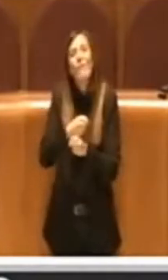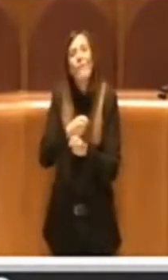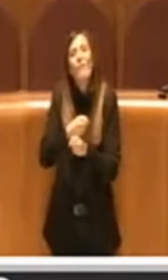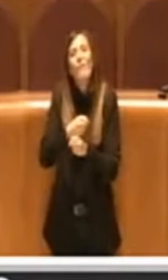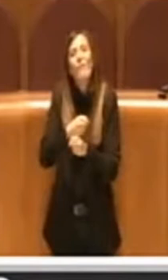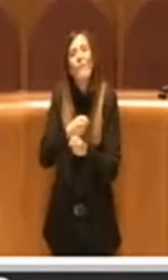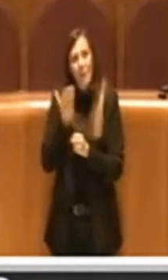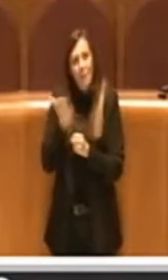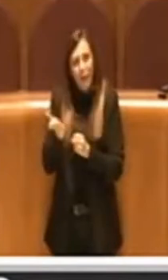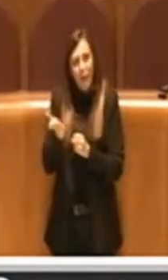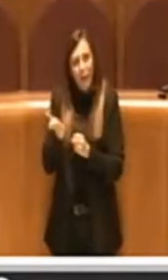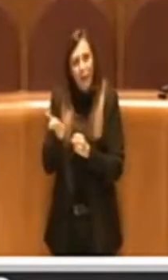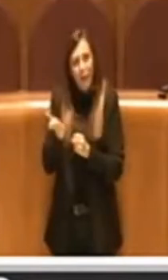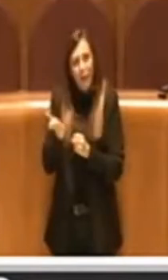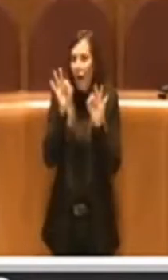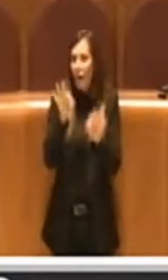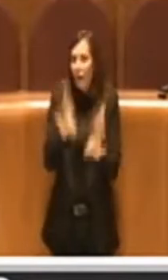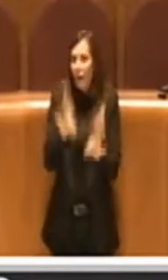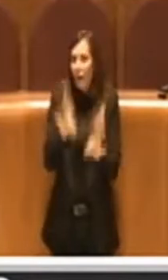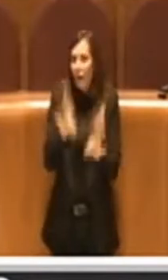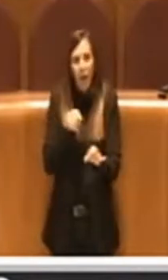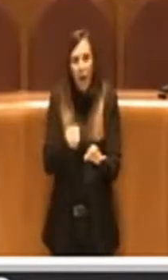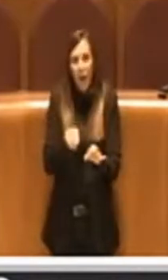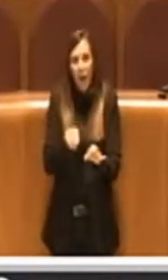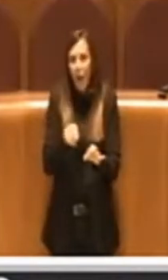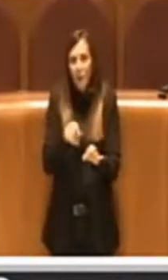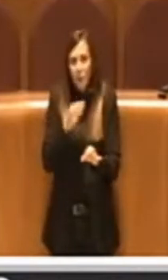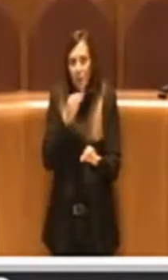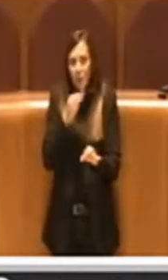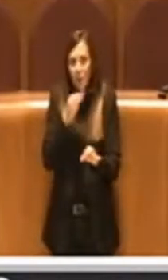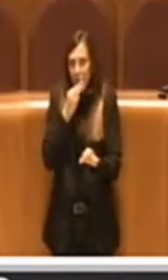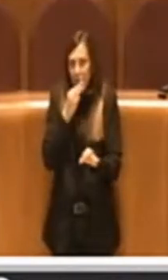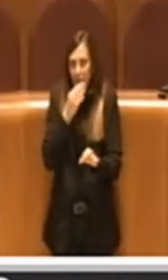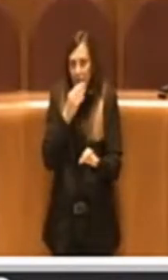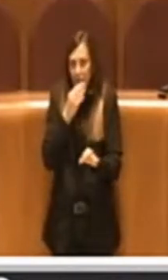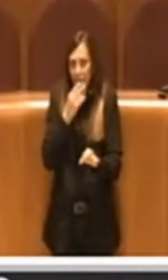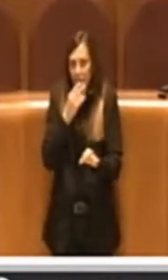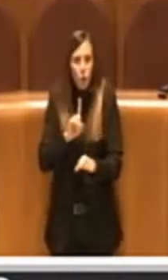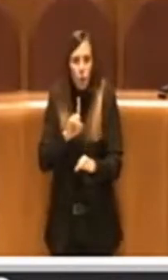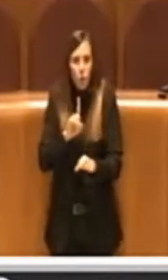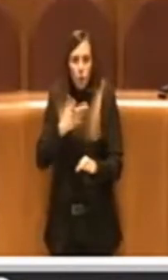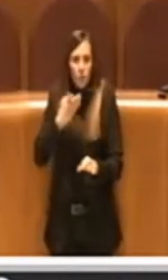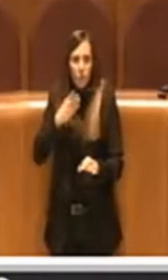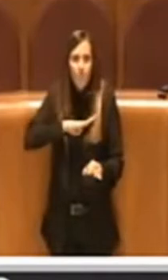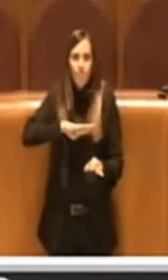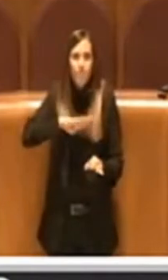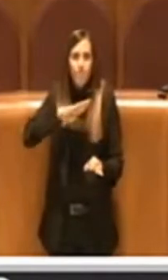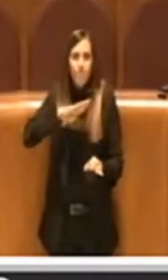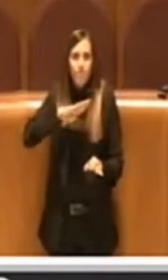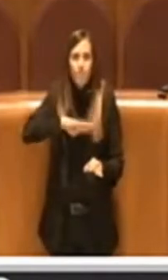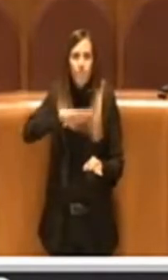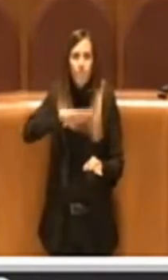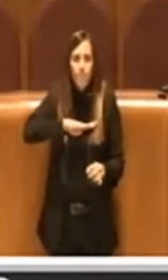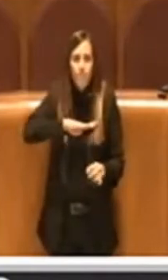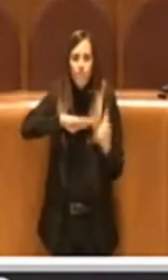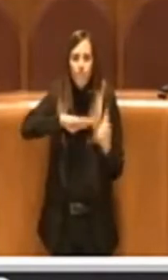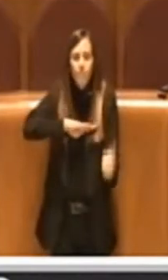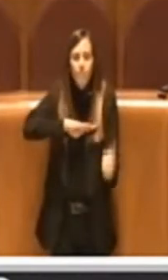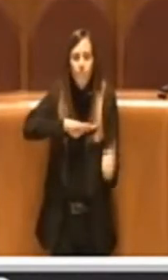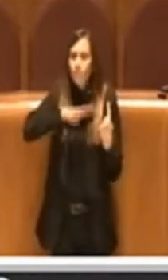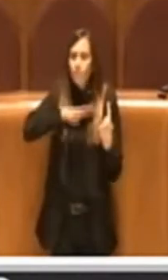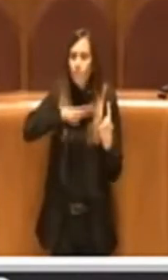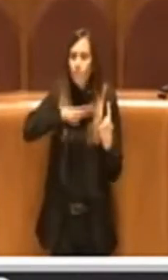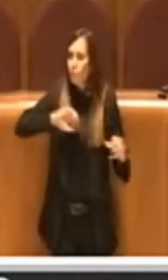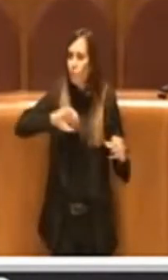punto di non sostenibilità in termini di ulteriori attese il